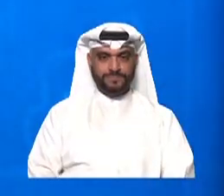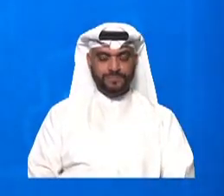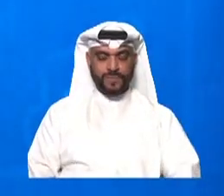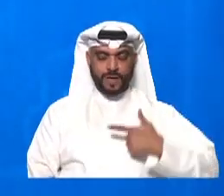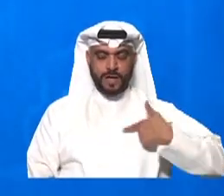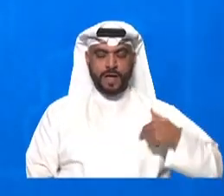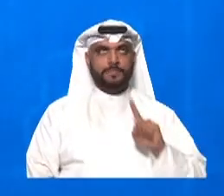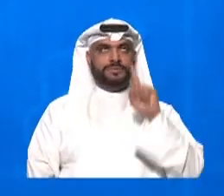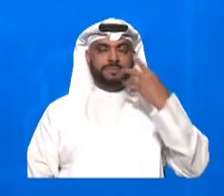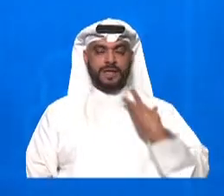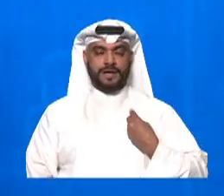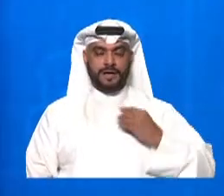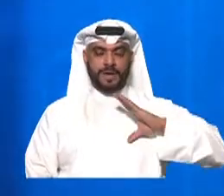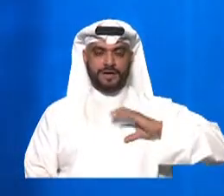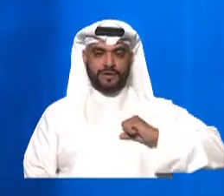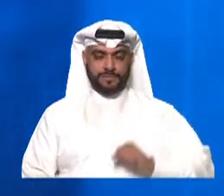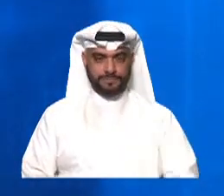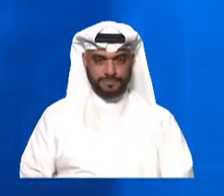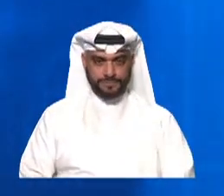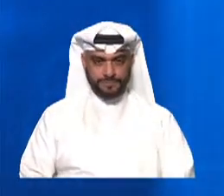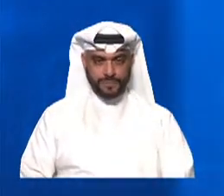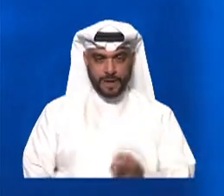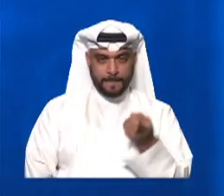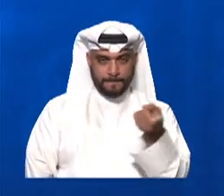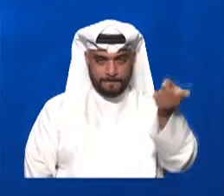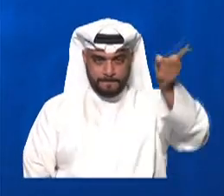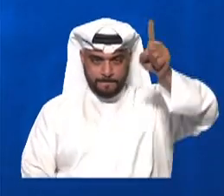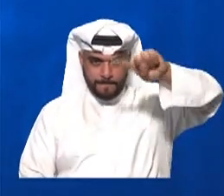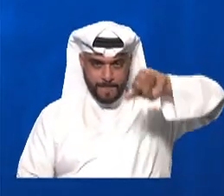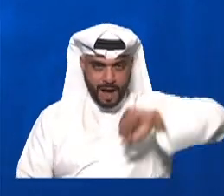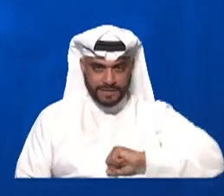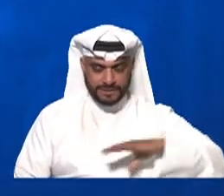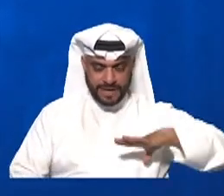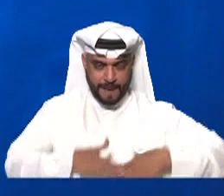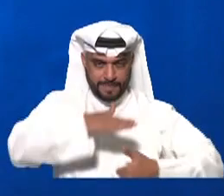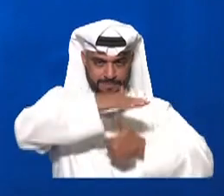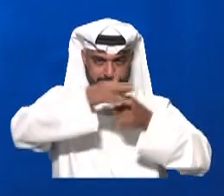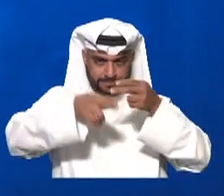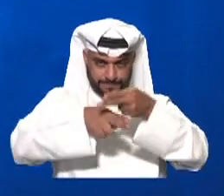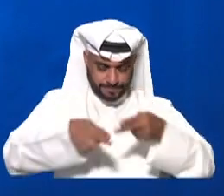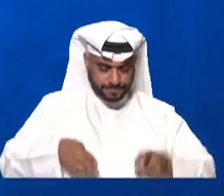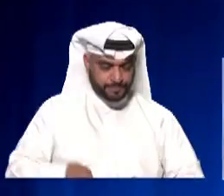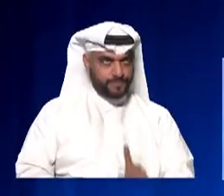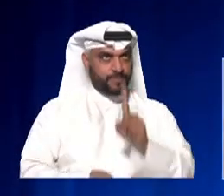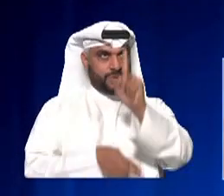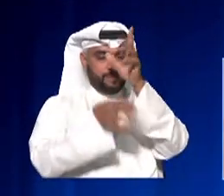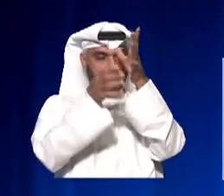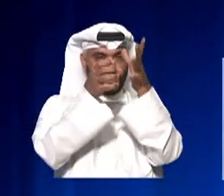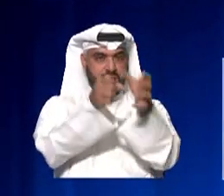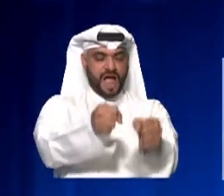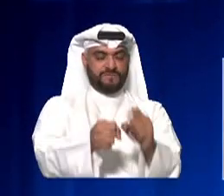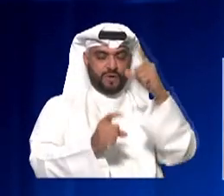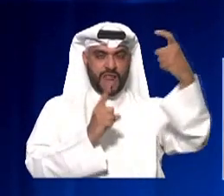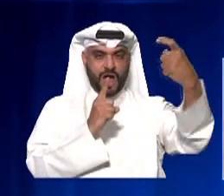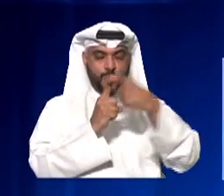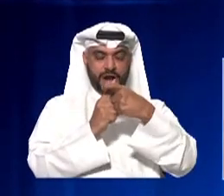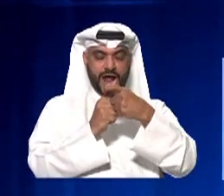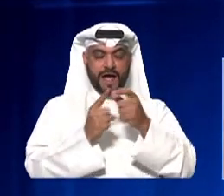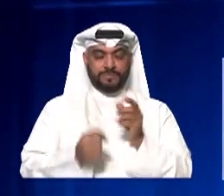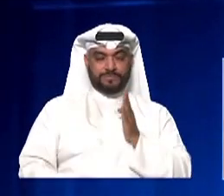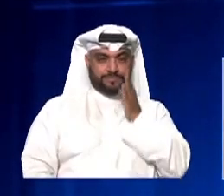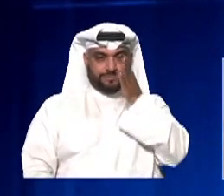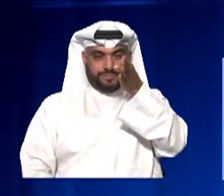بسم الله الرحمن الرحيم. يتفضل حضرة صاحب السمو أمير البلاد الشيخ نواف الأحمد الجابر الصباح حفظه الله